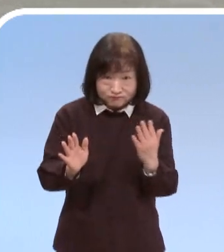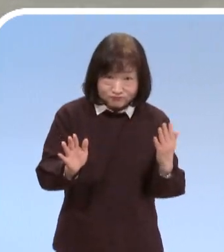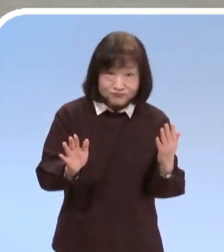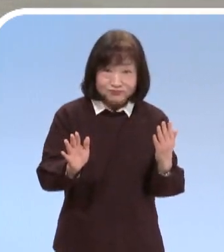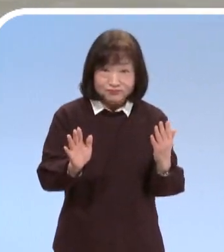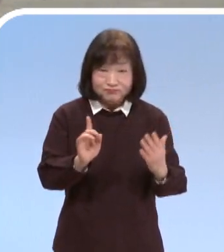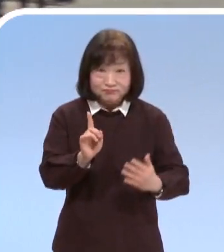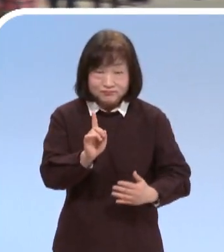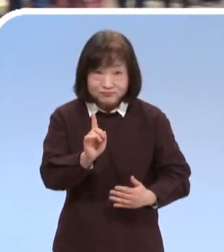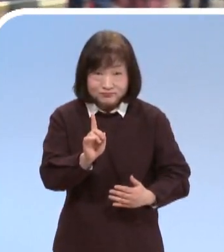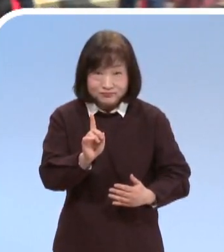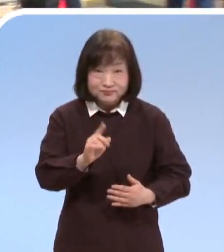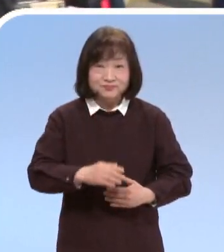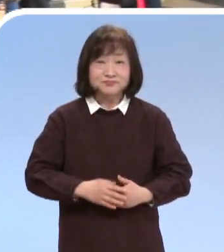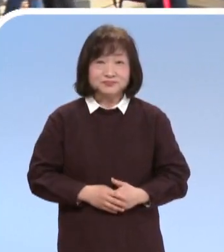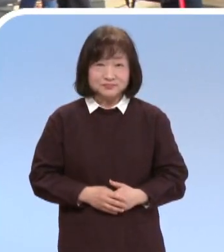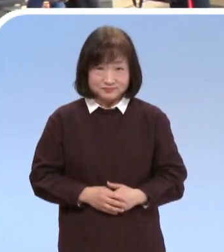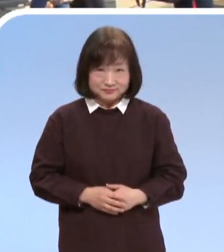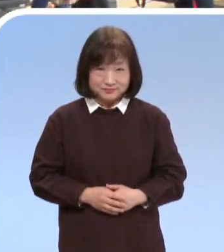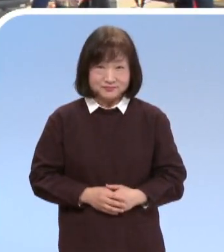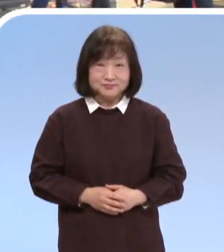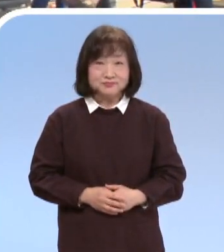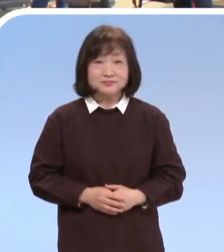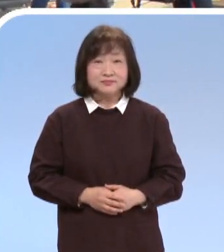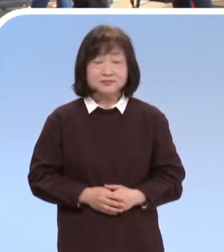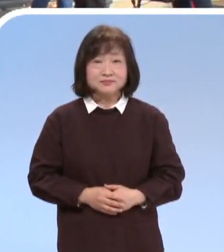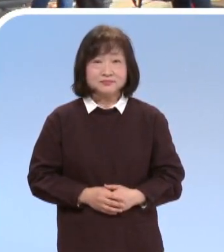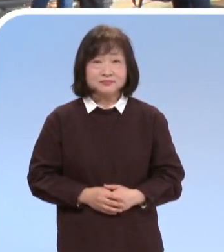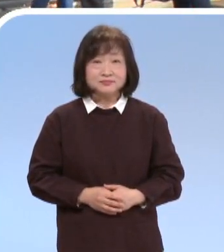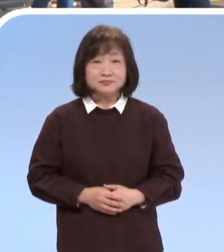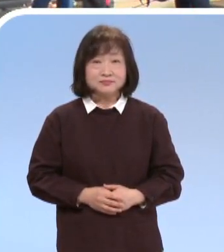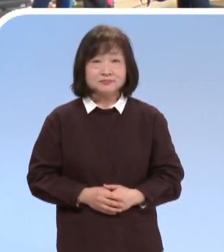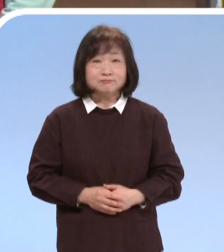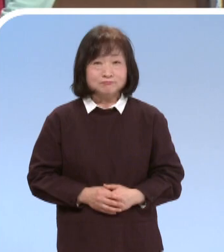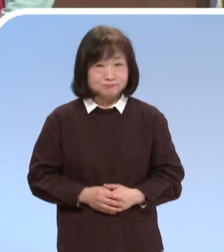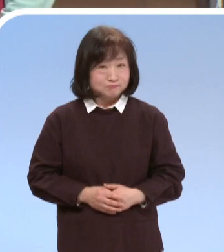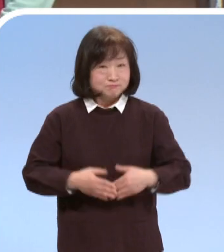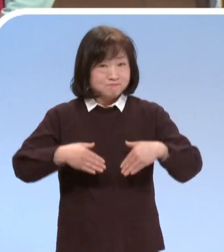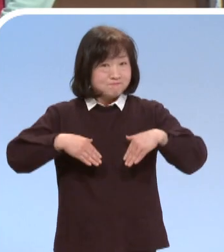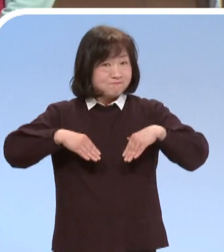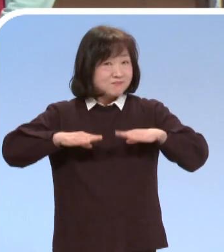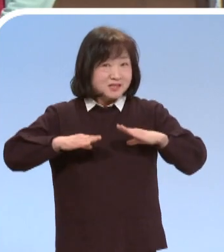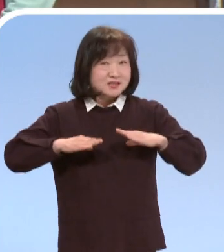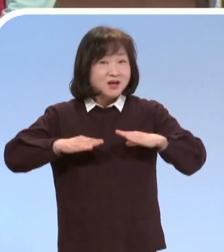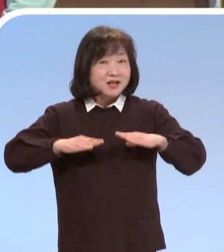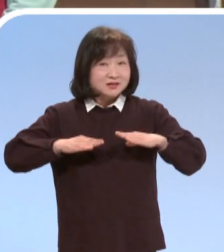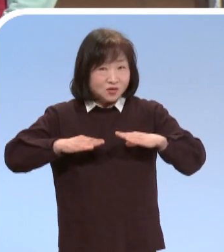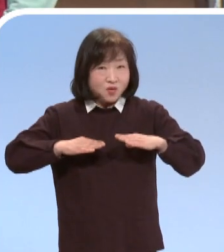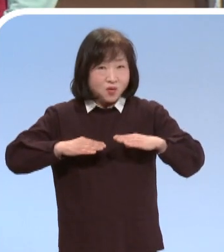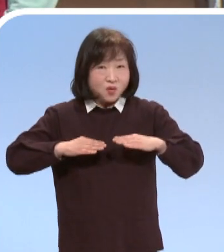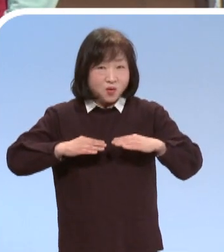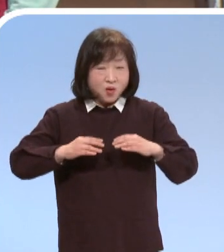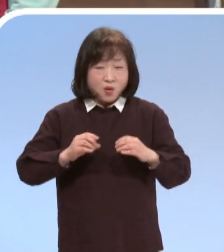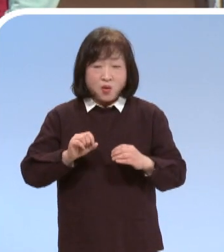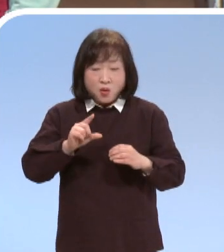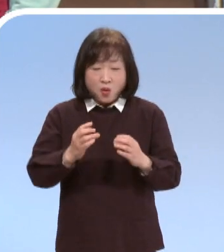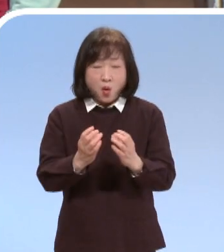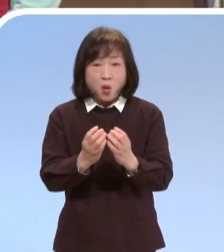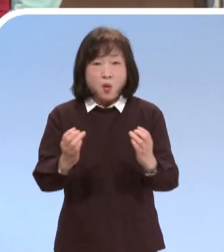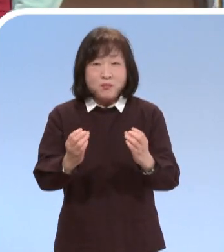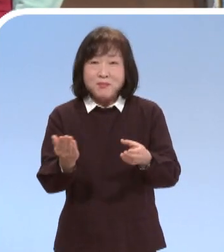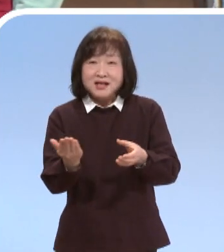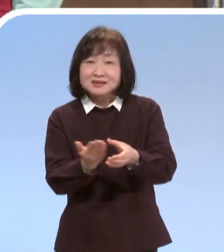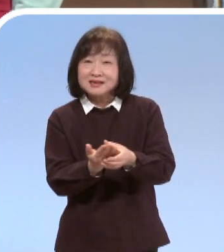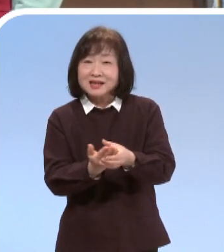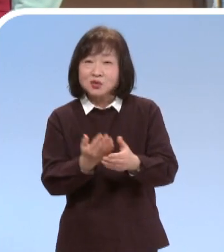長い行列ができてますね。何がお目当てなんでしょうか？ 自慢のこだわりのコッペパンサンド